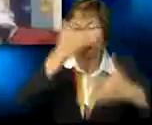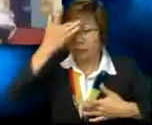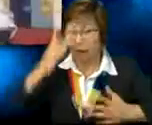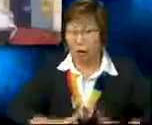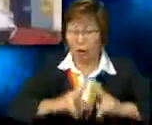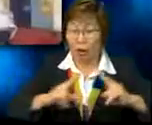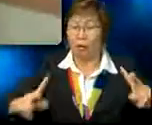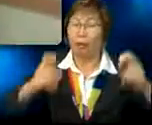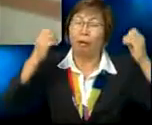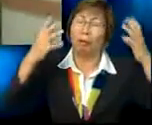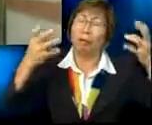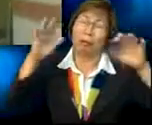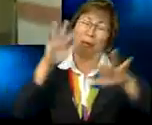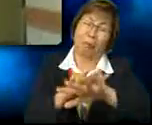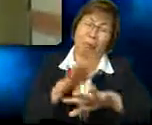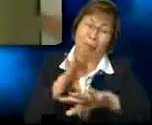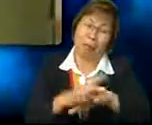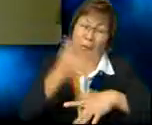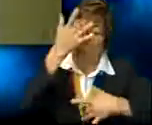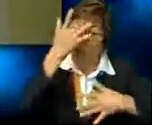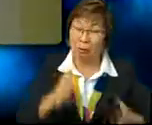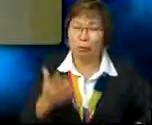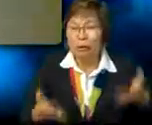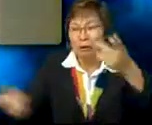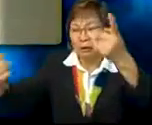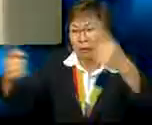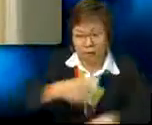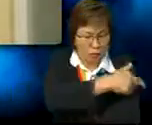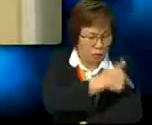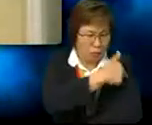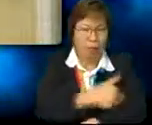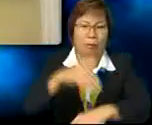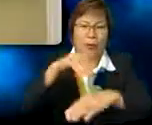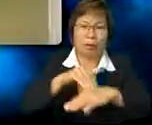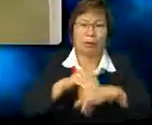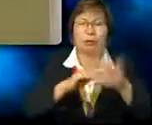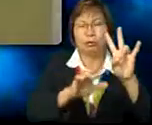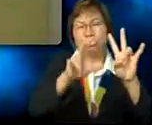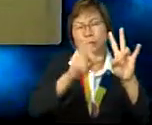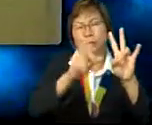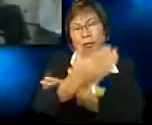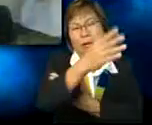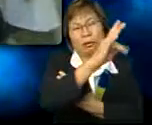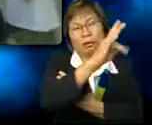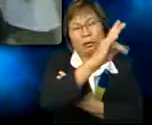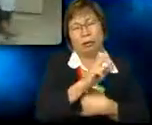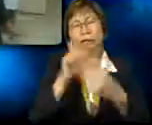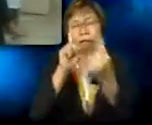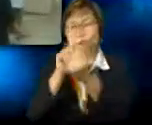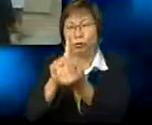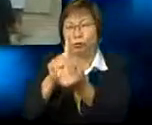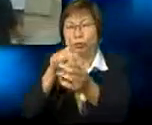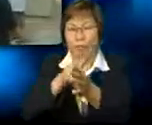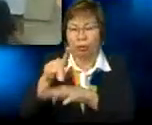yang amat ramai. Ya, di mana pesakit itu mungkin datang ke hospital pada pukul 7.30 pagi, hanya dapat berjumpa pakar pada mungkin